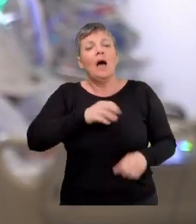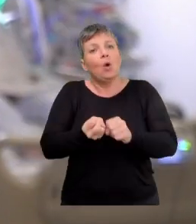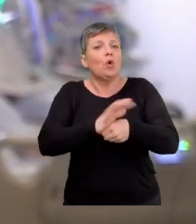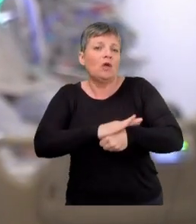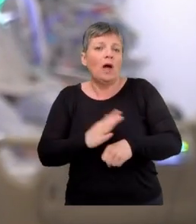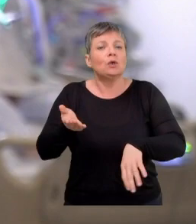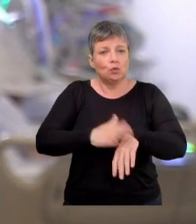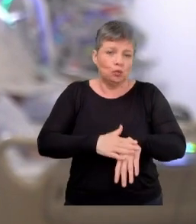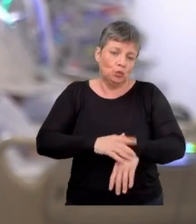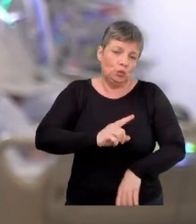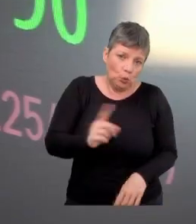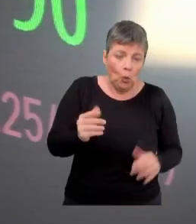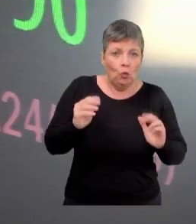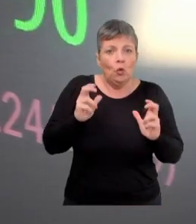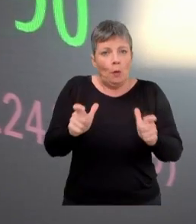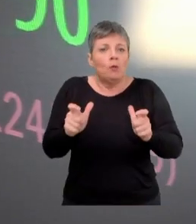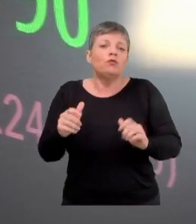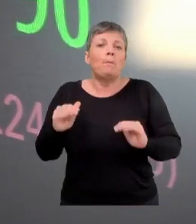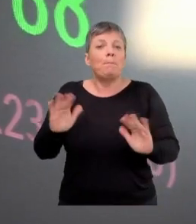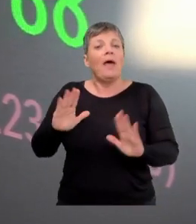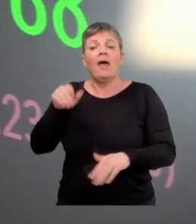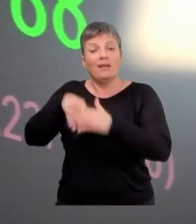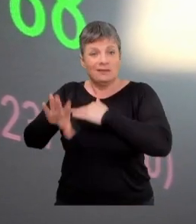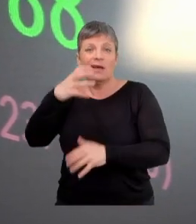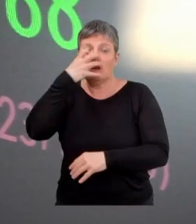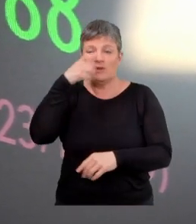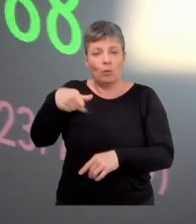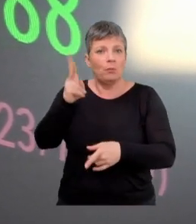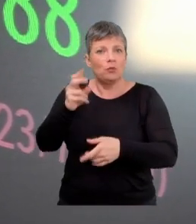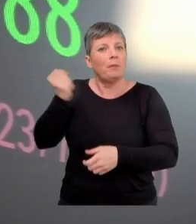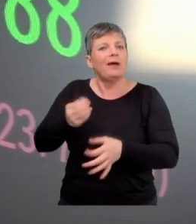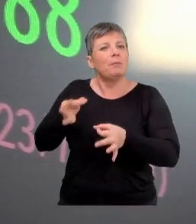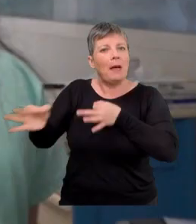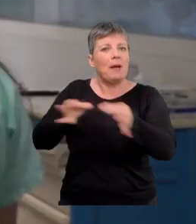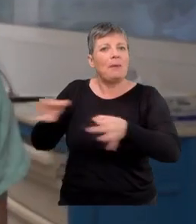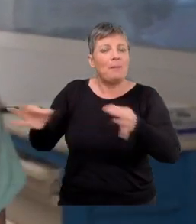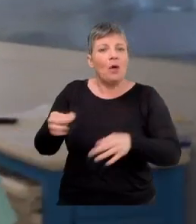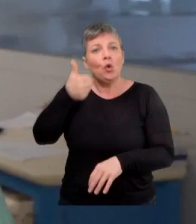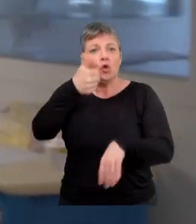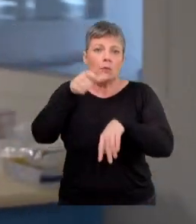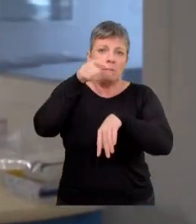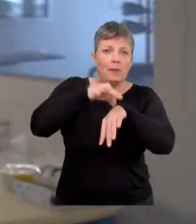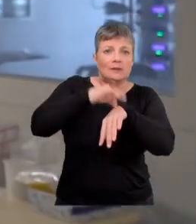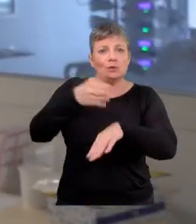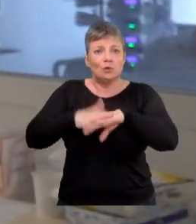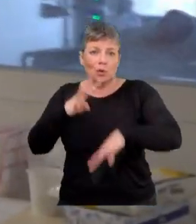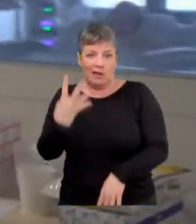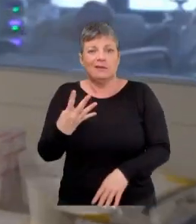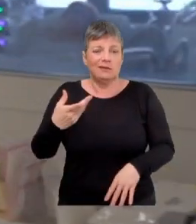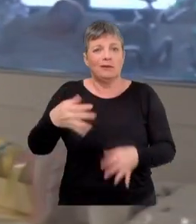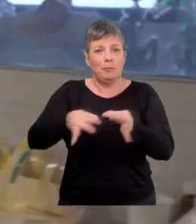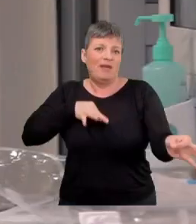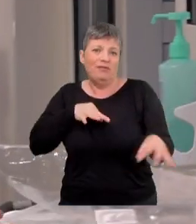C'est dans les services de réanimation que les infections nosocomiales sont les plus importantes, avec un patient affecté sur 4. En